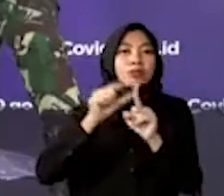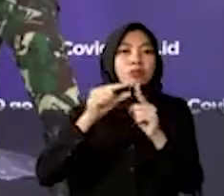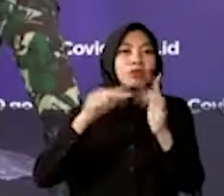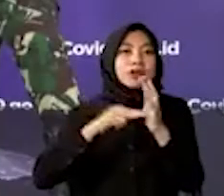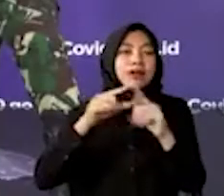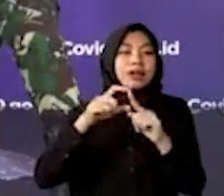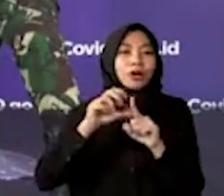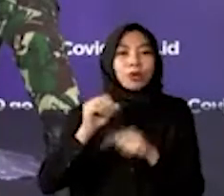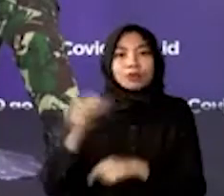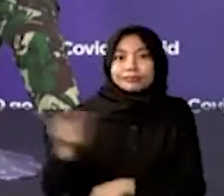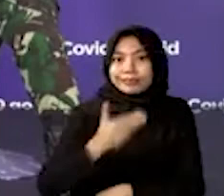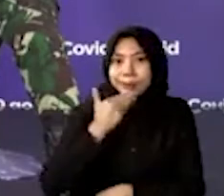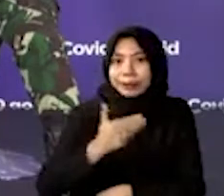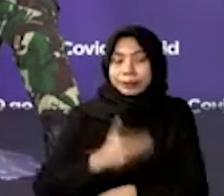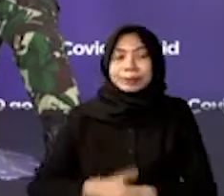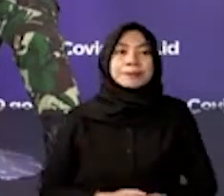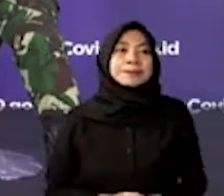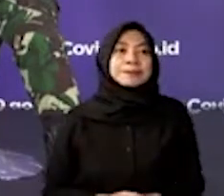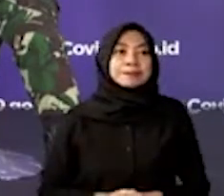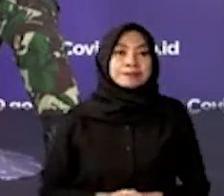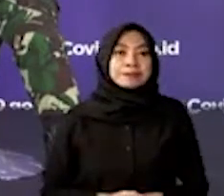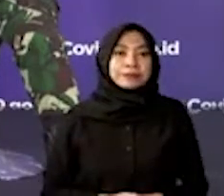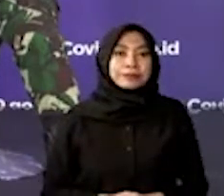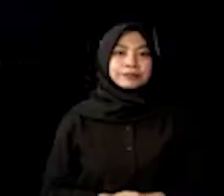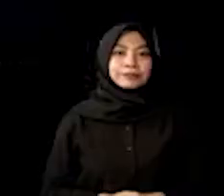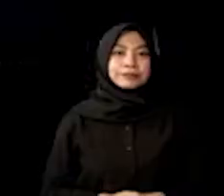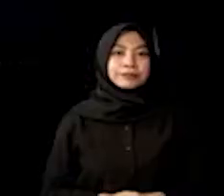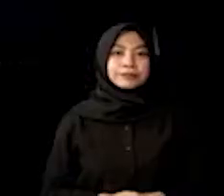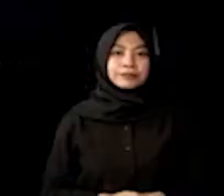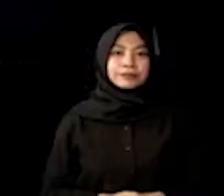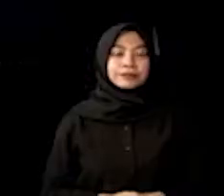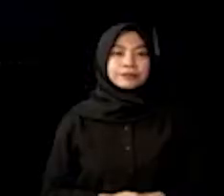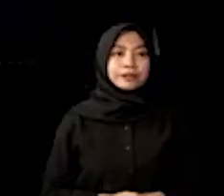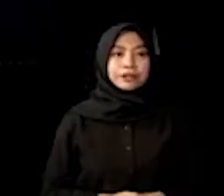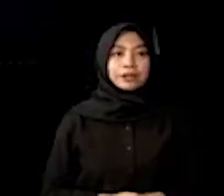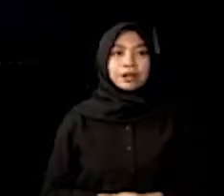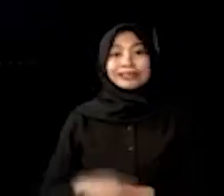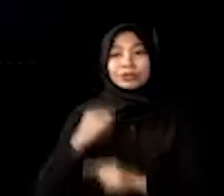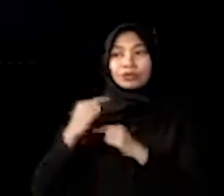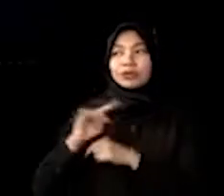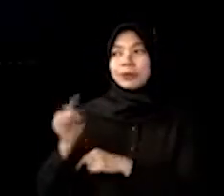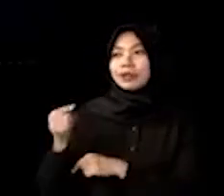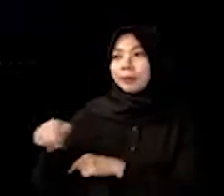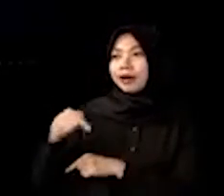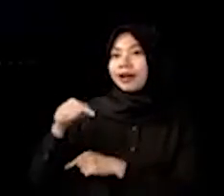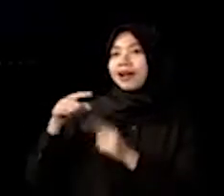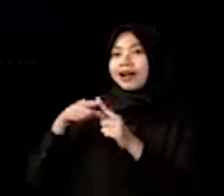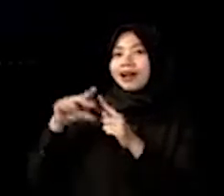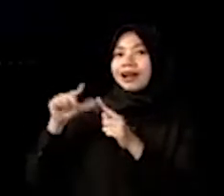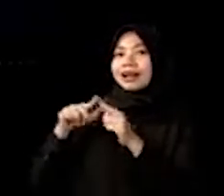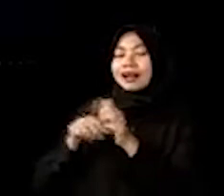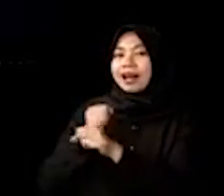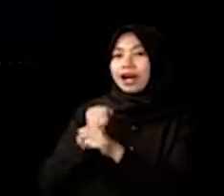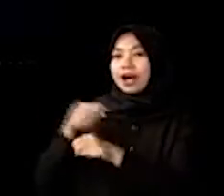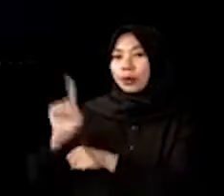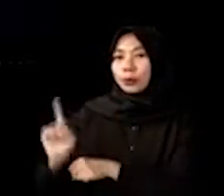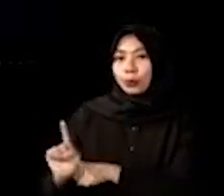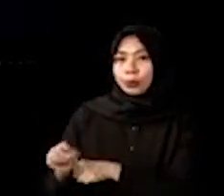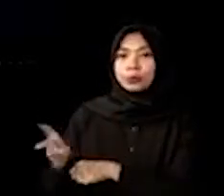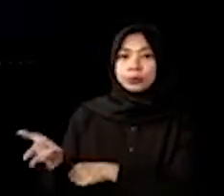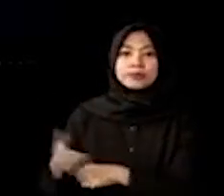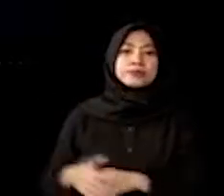Don Terima kasih terimaih juga Pak saya ingin memulai diskusi ini dari paklang paklang tanggal